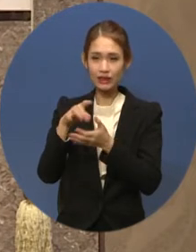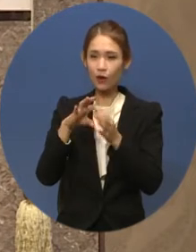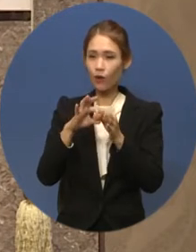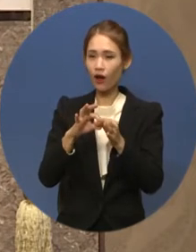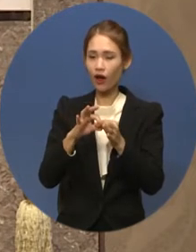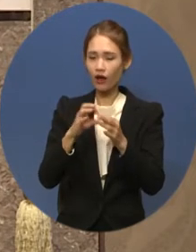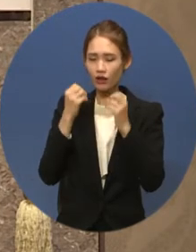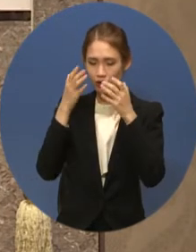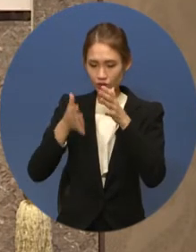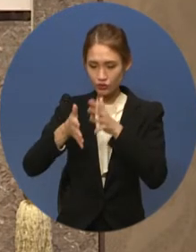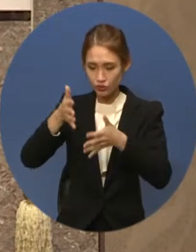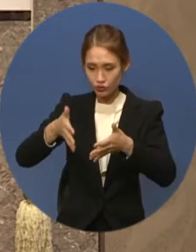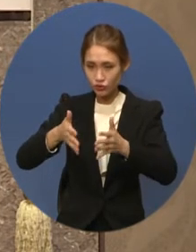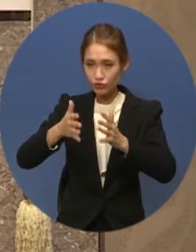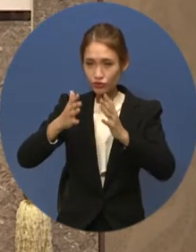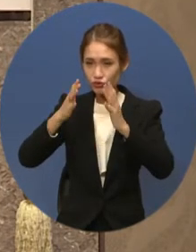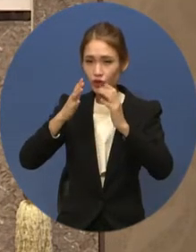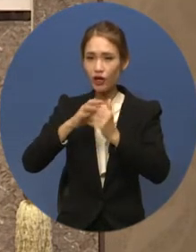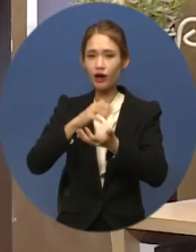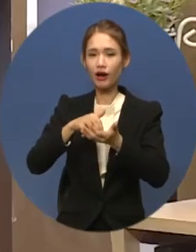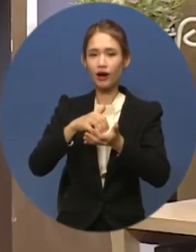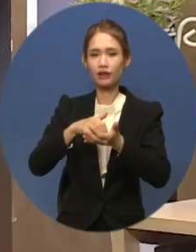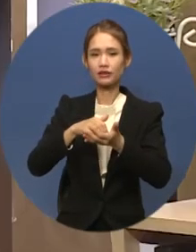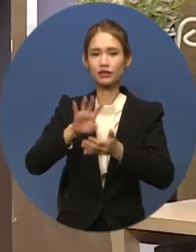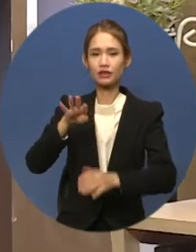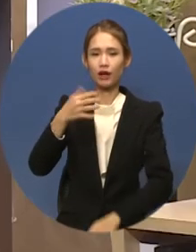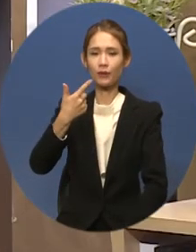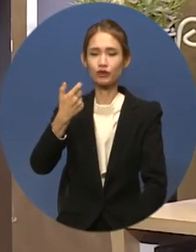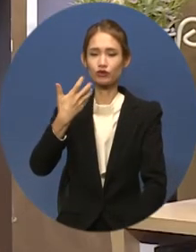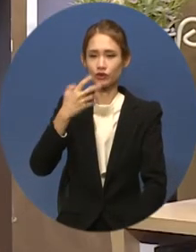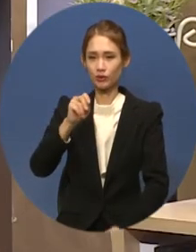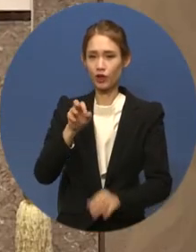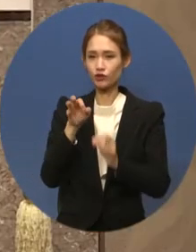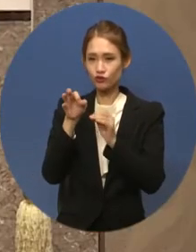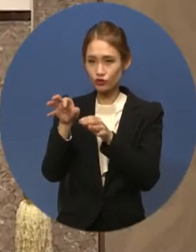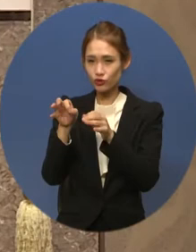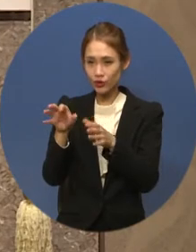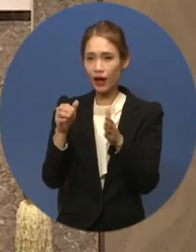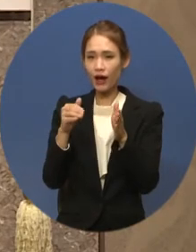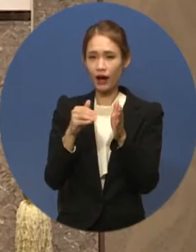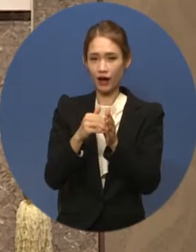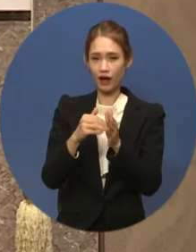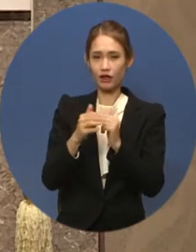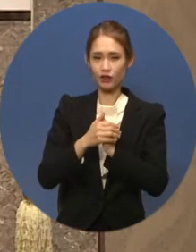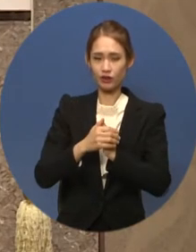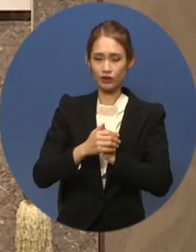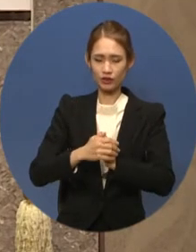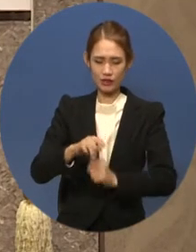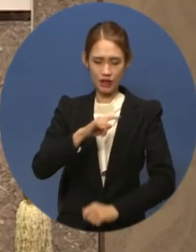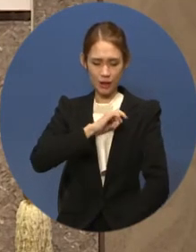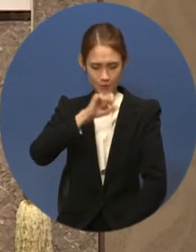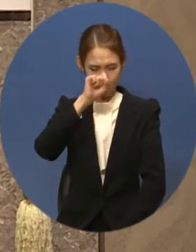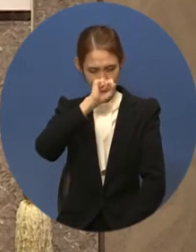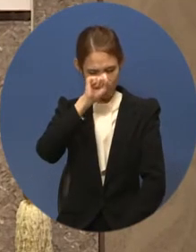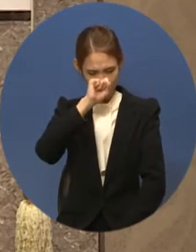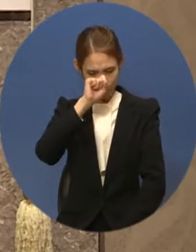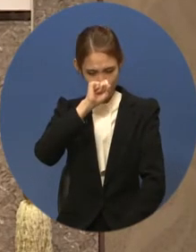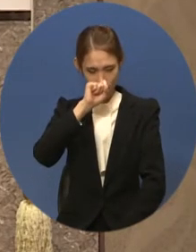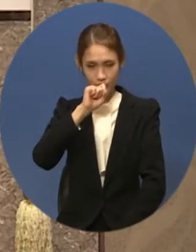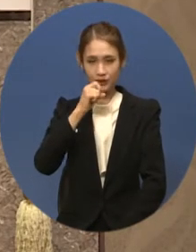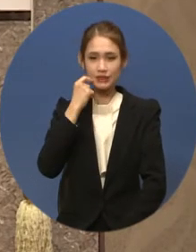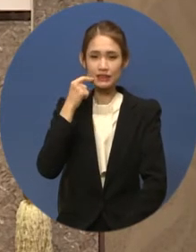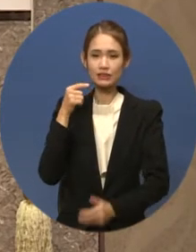데한 460억 정도를 투자를 해서 최첨단 치코 아 시설들을 갖추려고 하고 있습니다 아 보험 가족